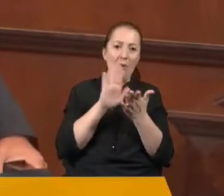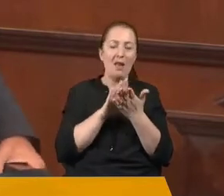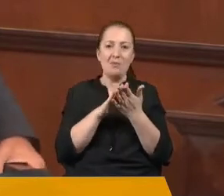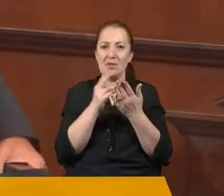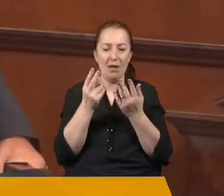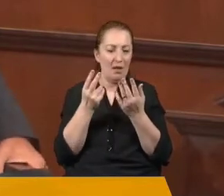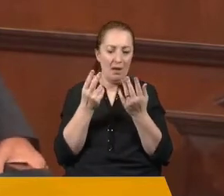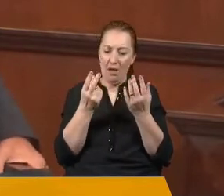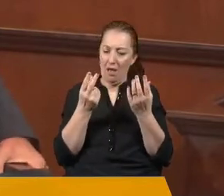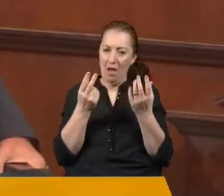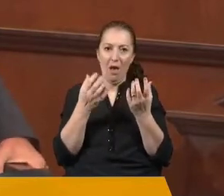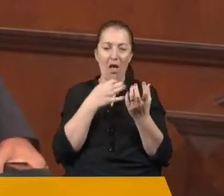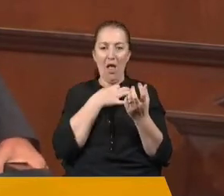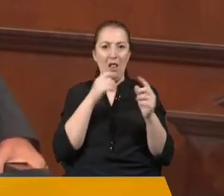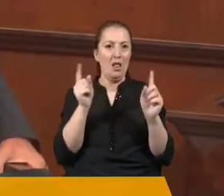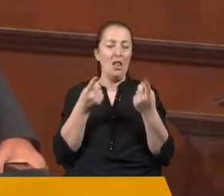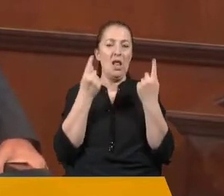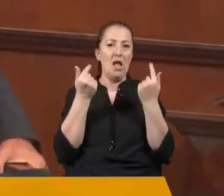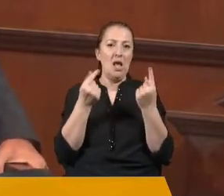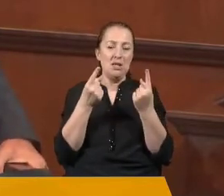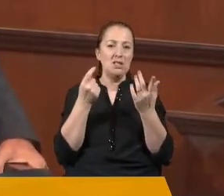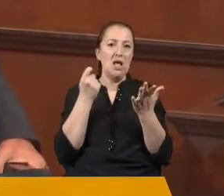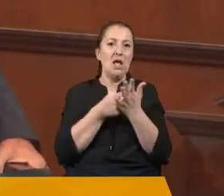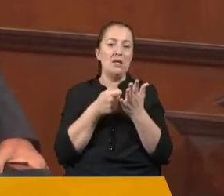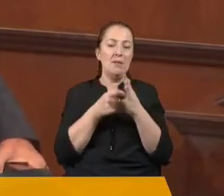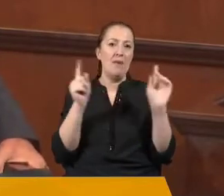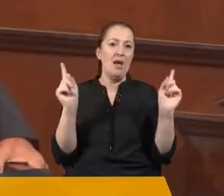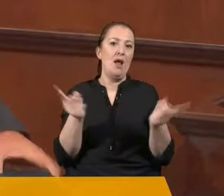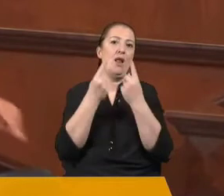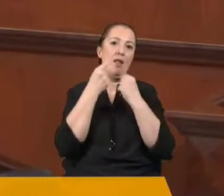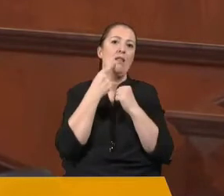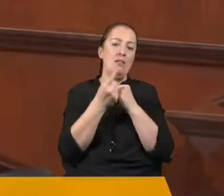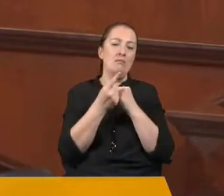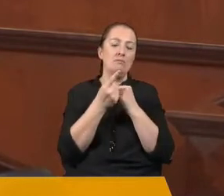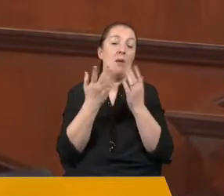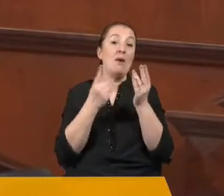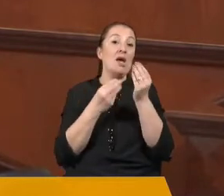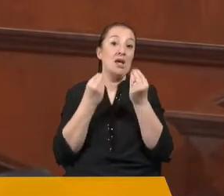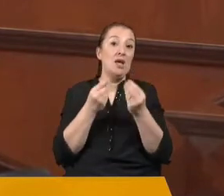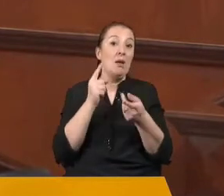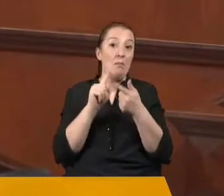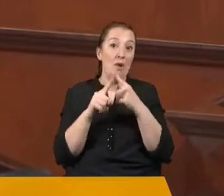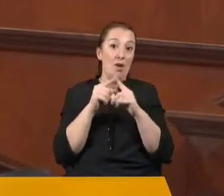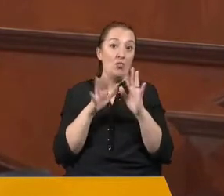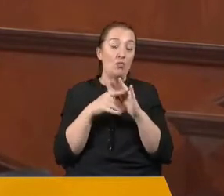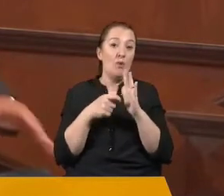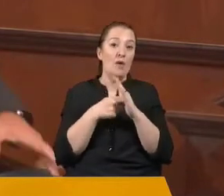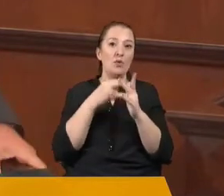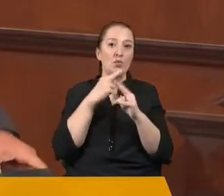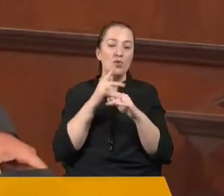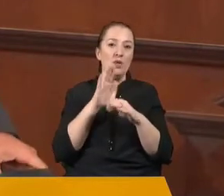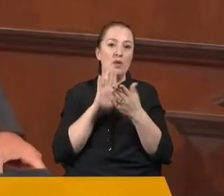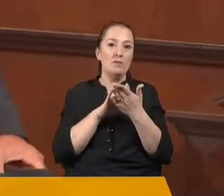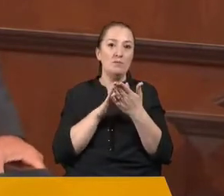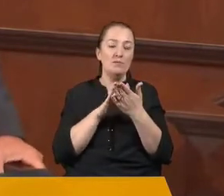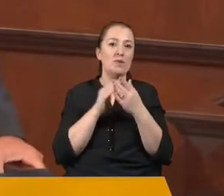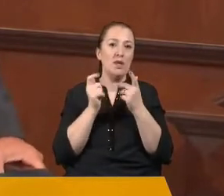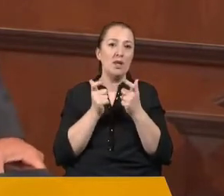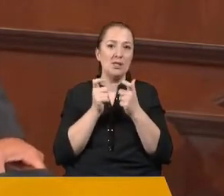kaynaklar kısıtlı olduğundan yatırım yapamıyoruz da diyebilir. Ama İYİ Parti grubu adına konuşan arkadaşımız